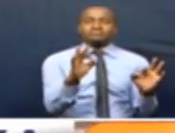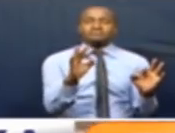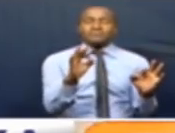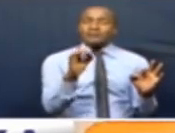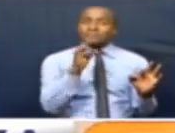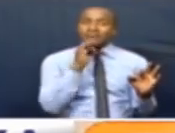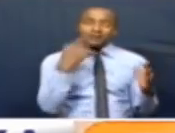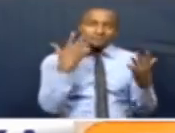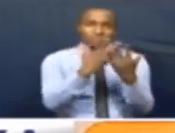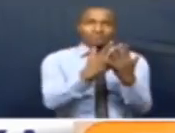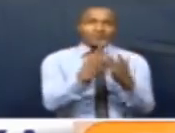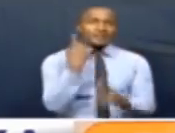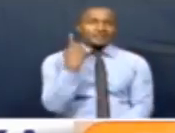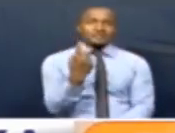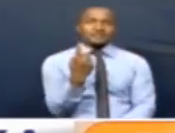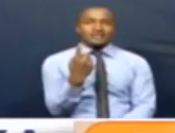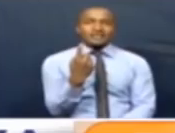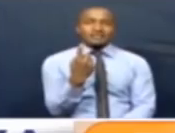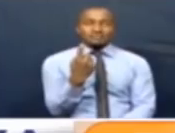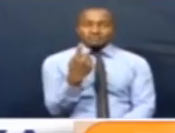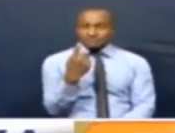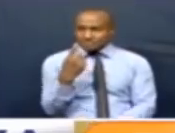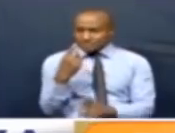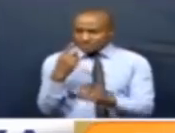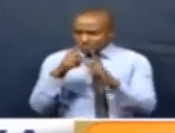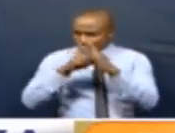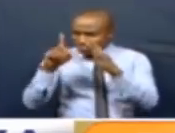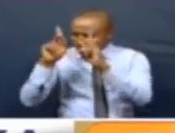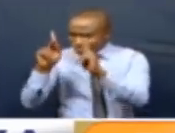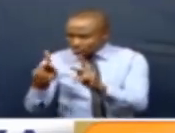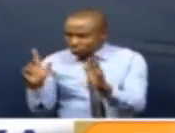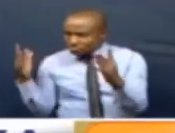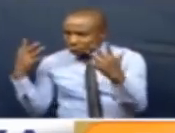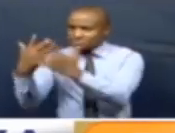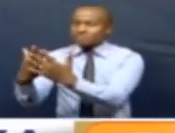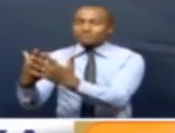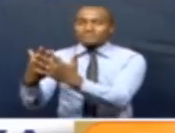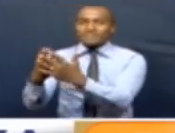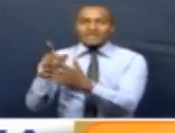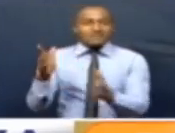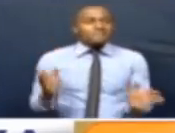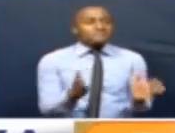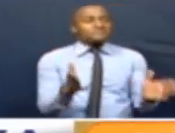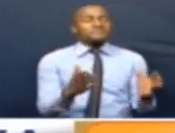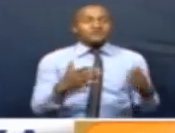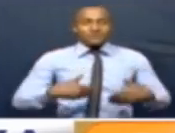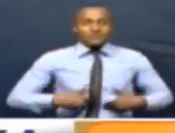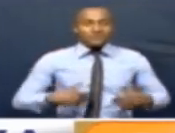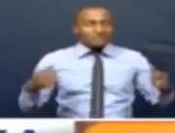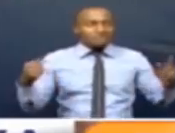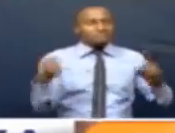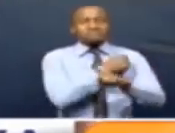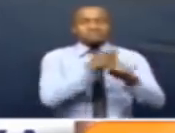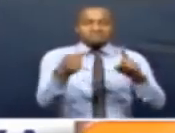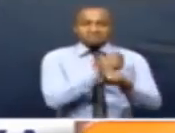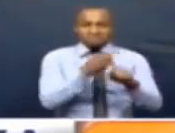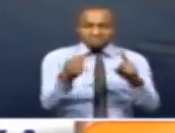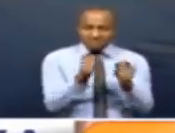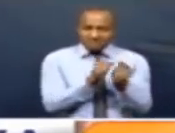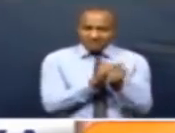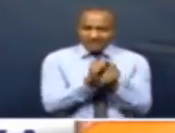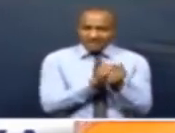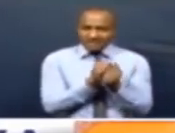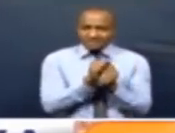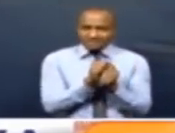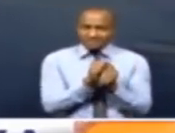polisi cha Mbale baada ya kukamatwa mjini Kisumu usiku wa jana. Wanjala anatuhumiwa kuchochea ghasia zilizoibuka siku ya Ijumaa huko Busia kwenye